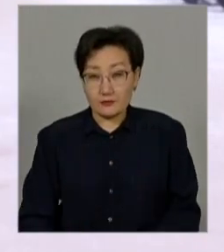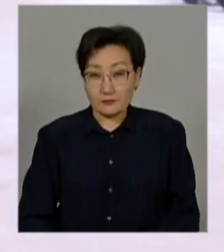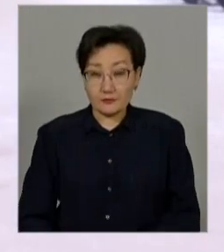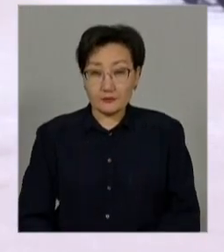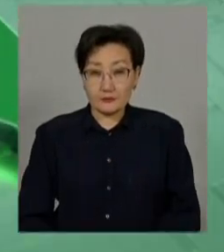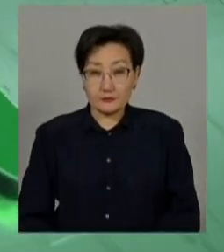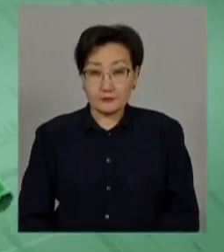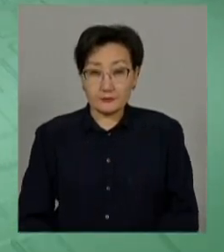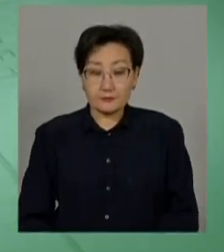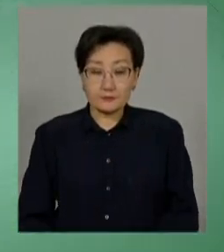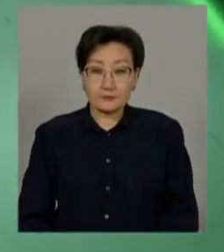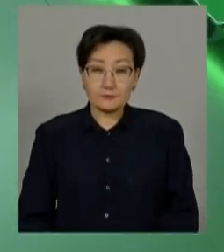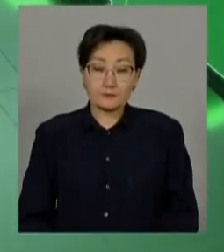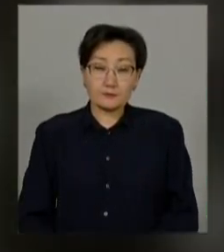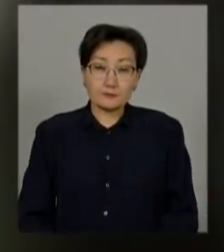соң айтамын.